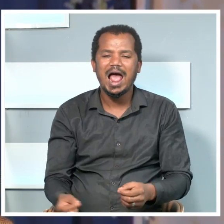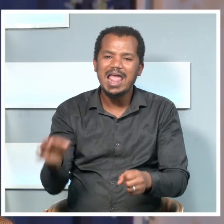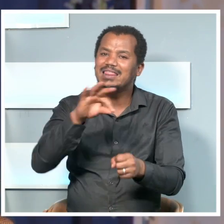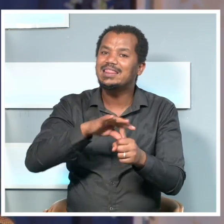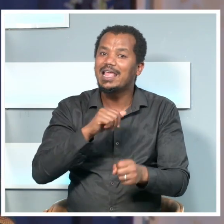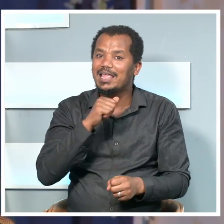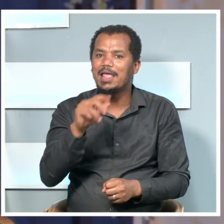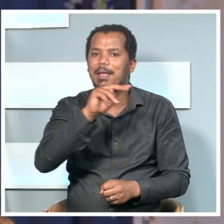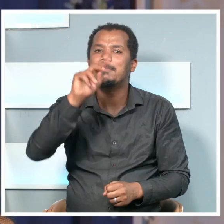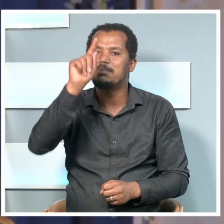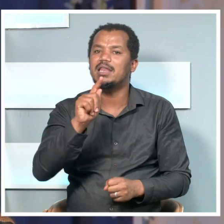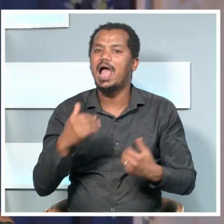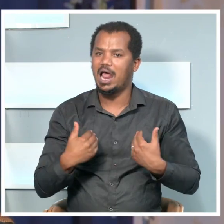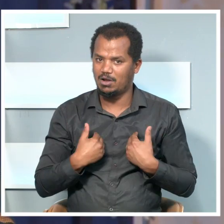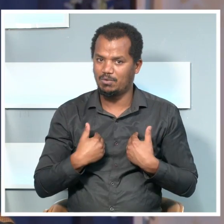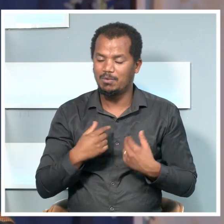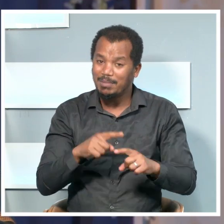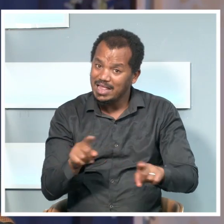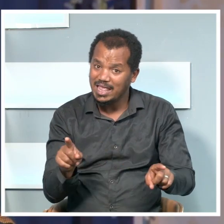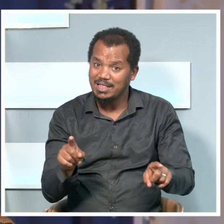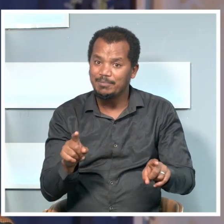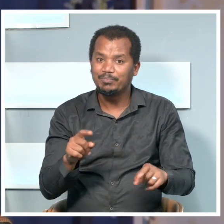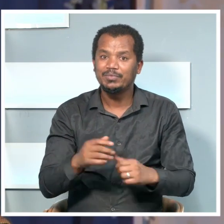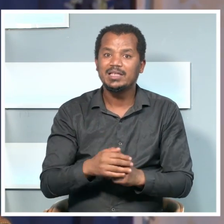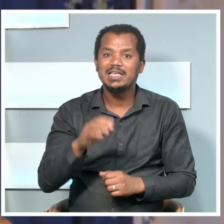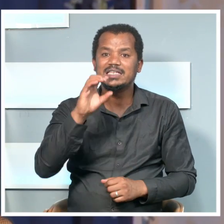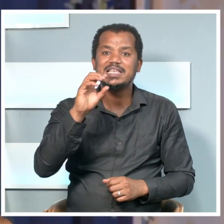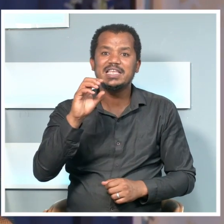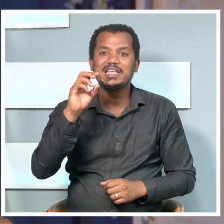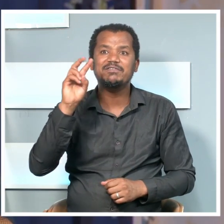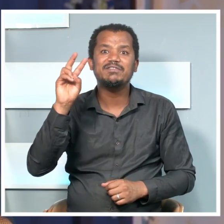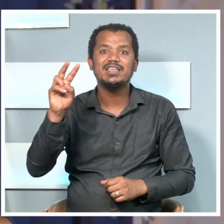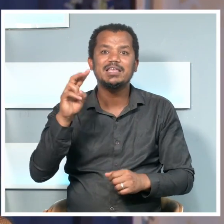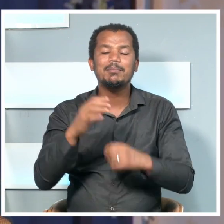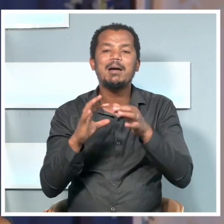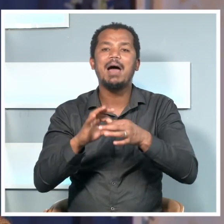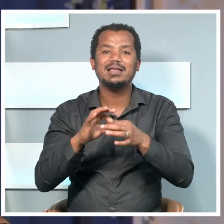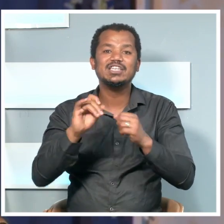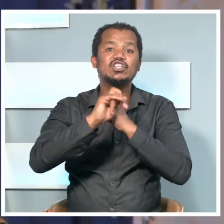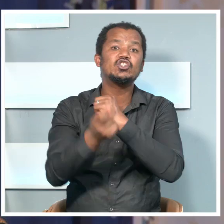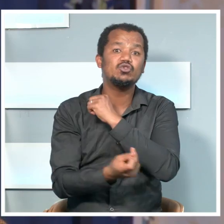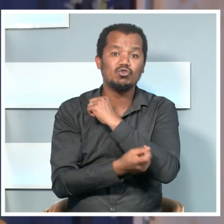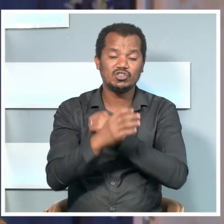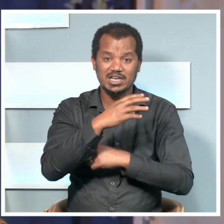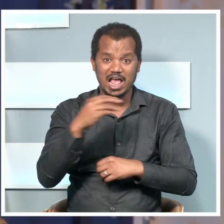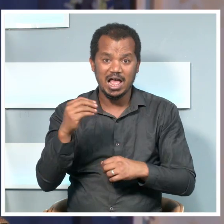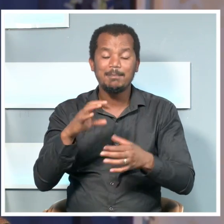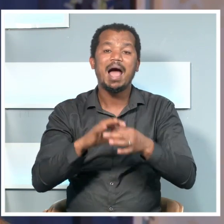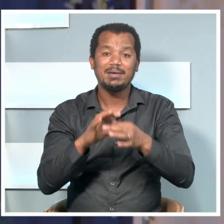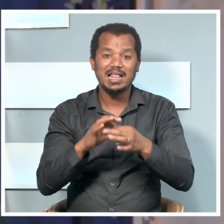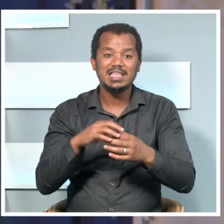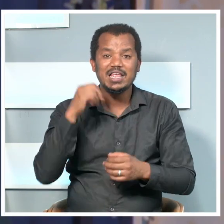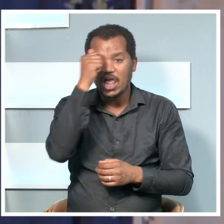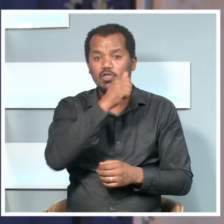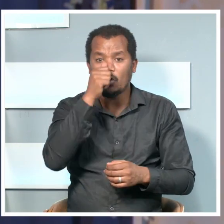ሚና አለው። በተለይም የሲቪል ማህበረሰብ ድርጅቶችና ማህበራት